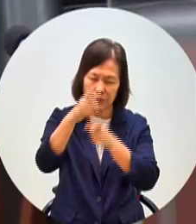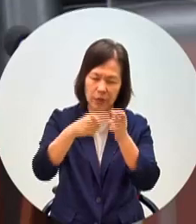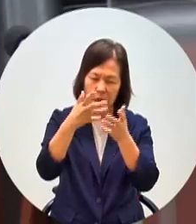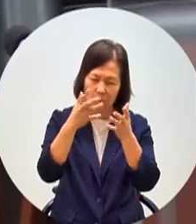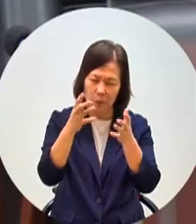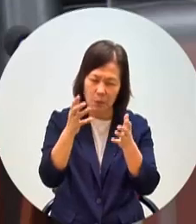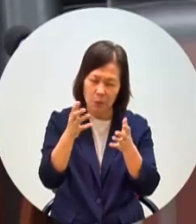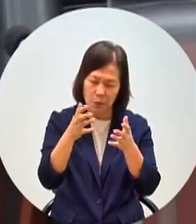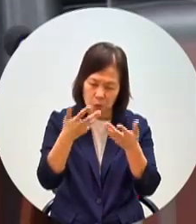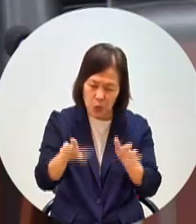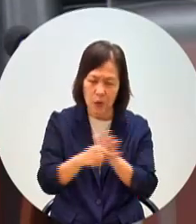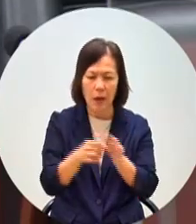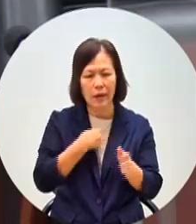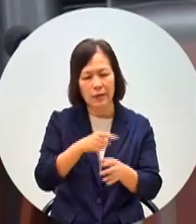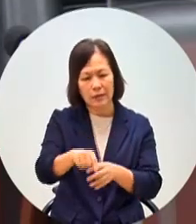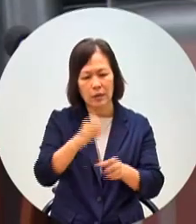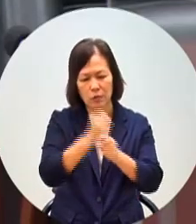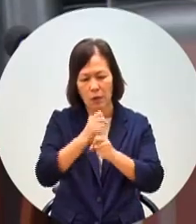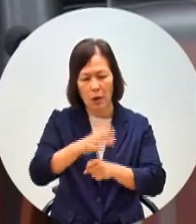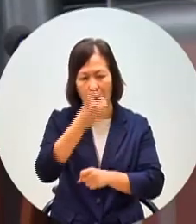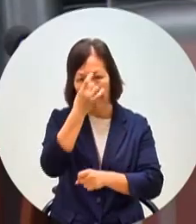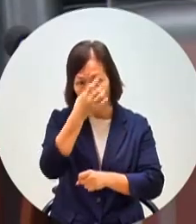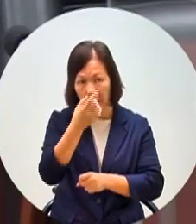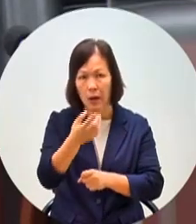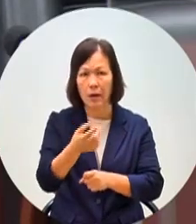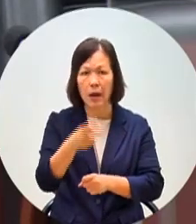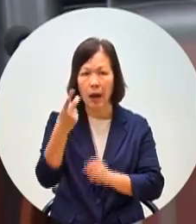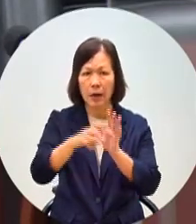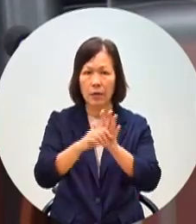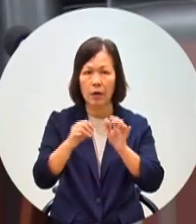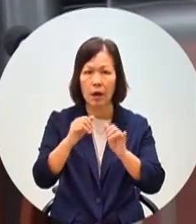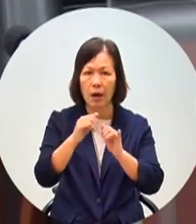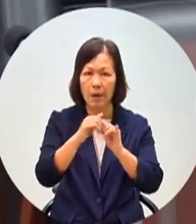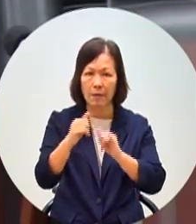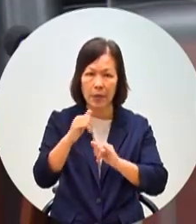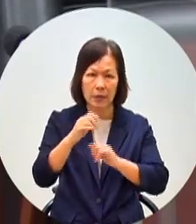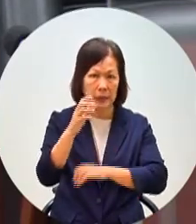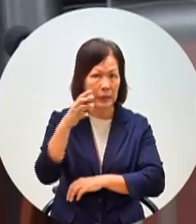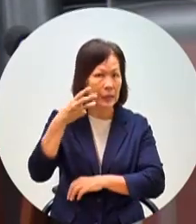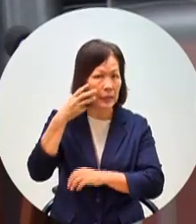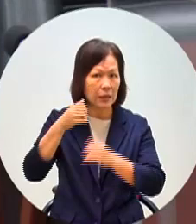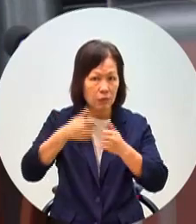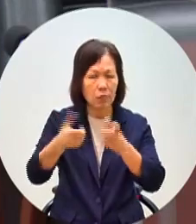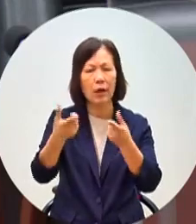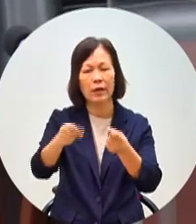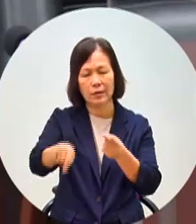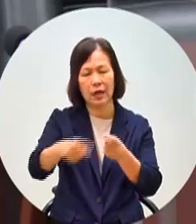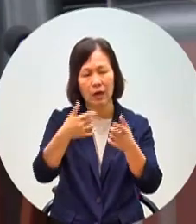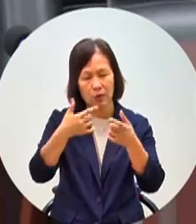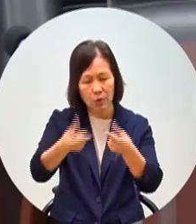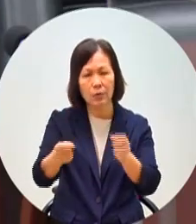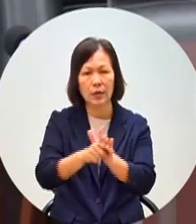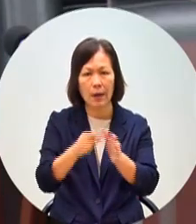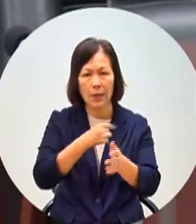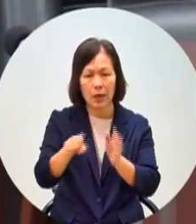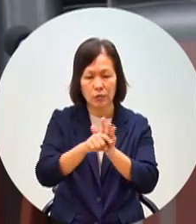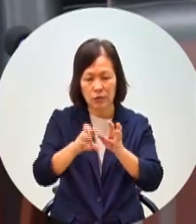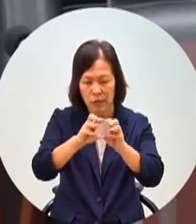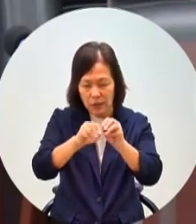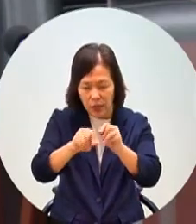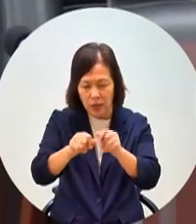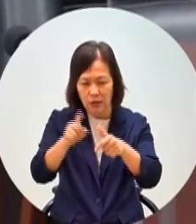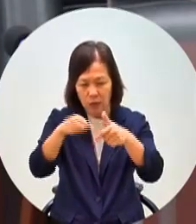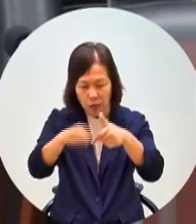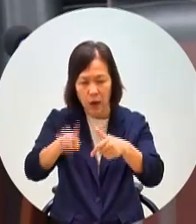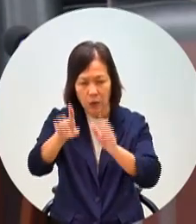但是就是没有办法处理。还有民治路160巷这边也是一样，它已经全部砂石化了，